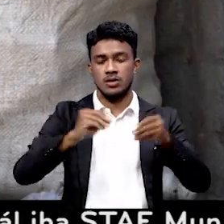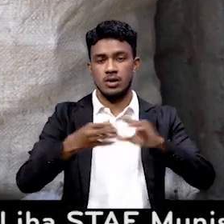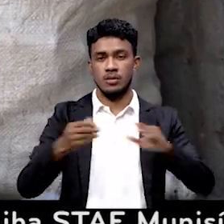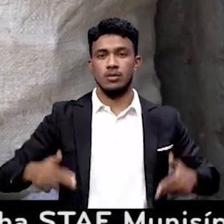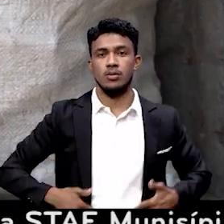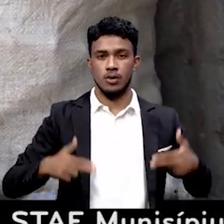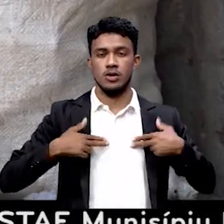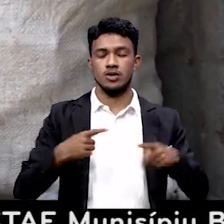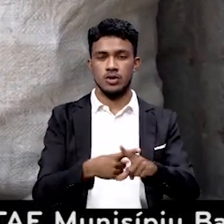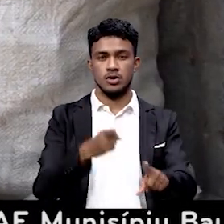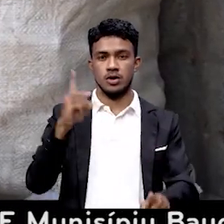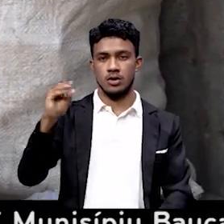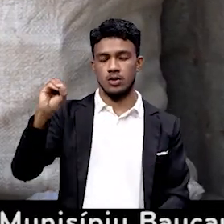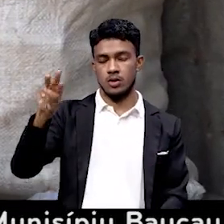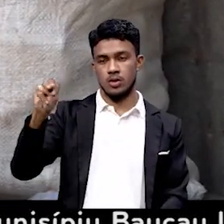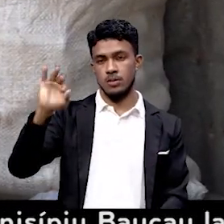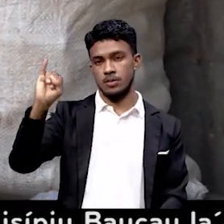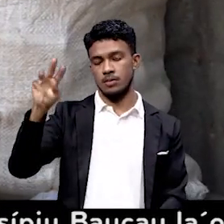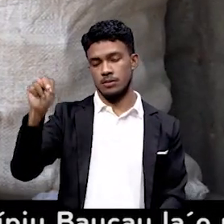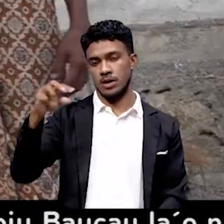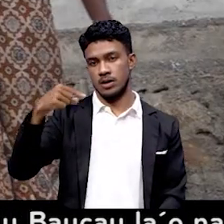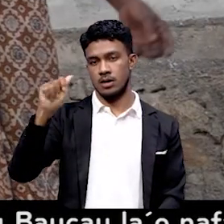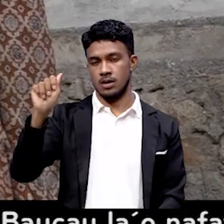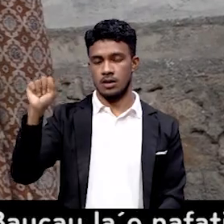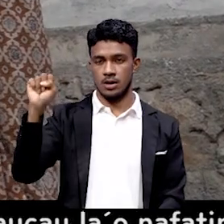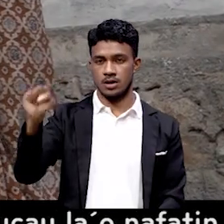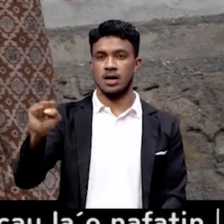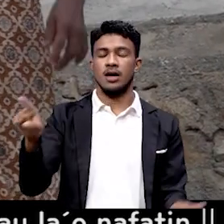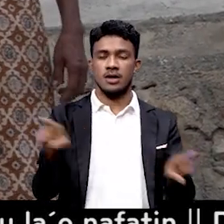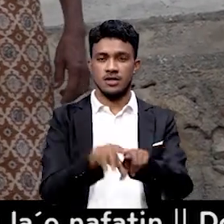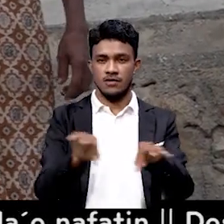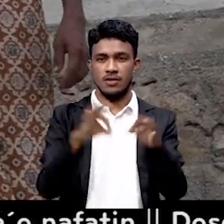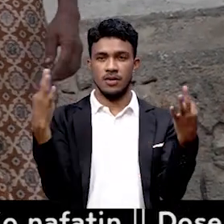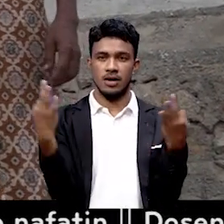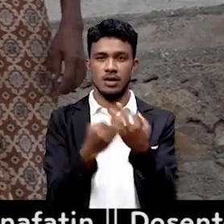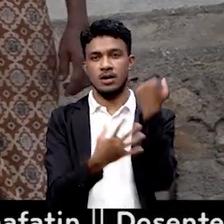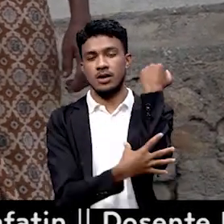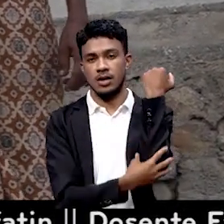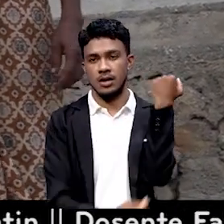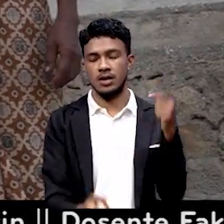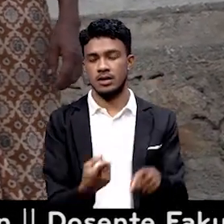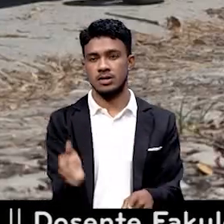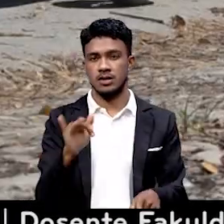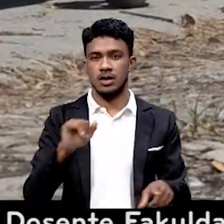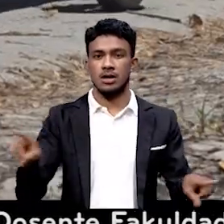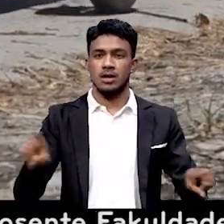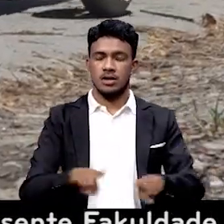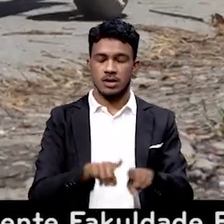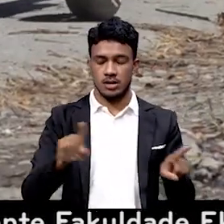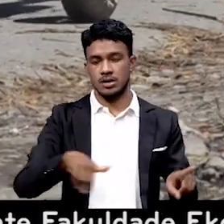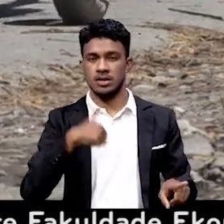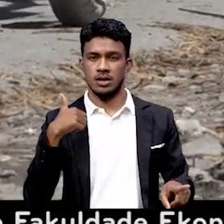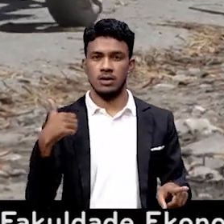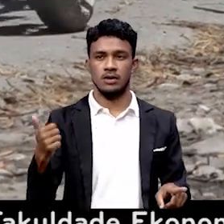husi domingas mutu honi oana in lima ne mudar familia bit like ida usi familia bit like sira selo iha